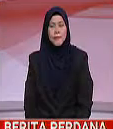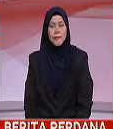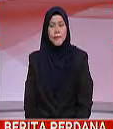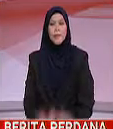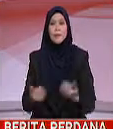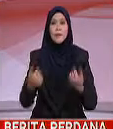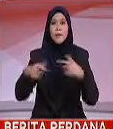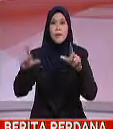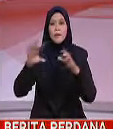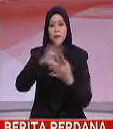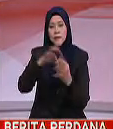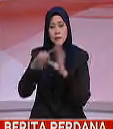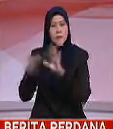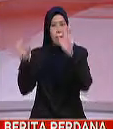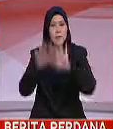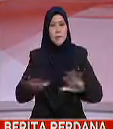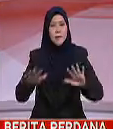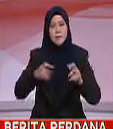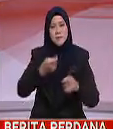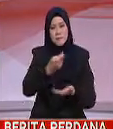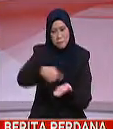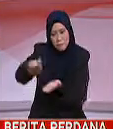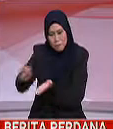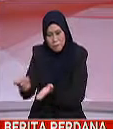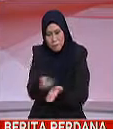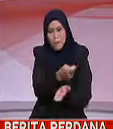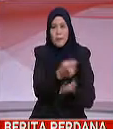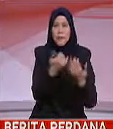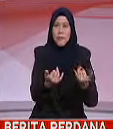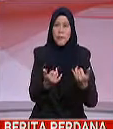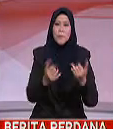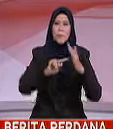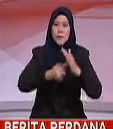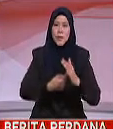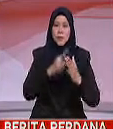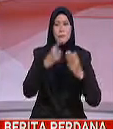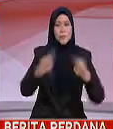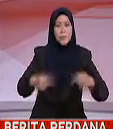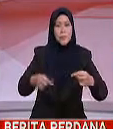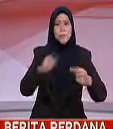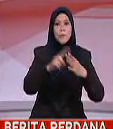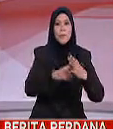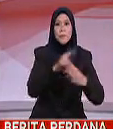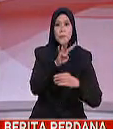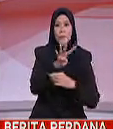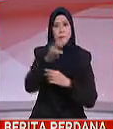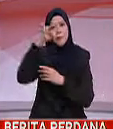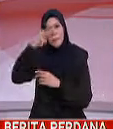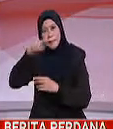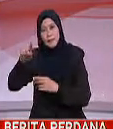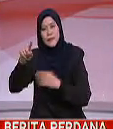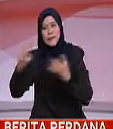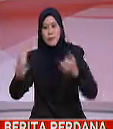Pusingan kelayakan Olimpik Asian Ping Pong 2021 yang dijadualkan pada bulan April di Thailand menjadi